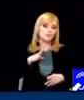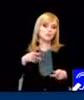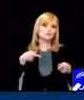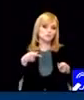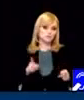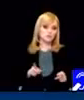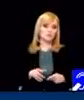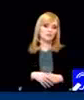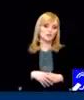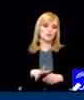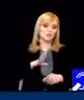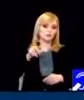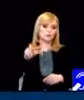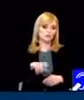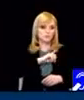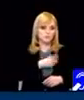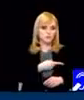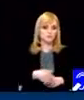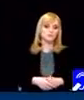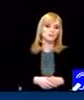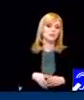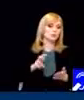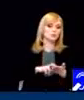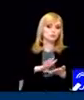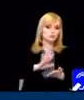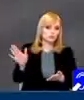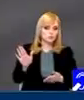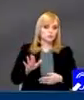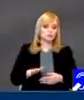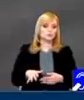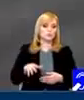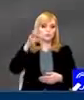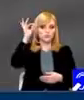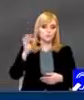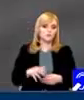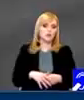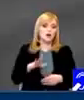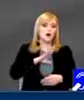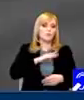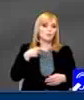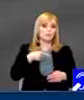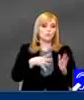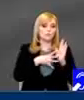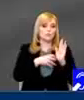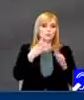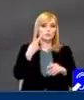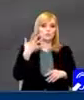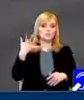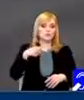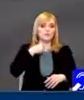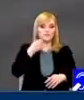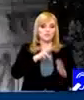fost partizanul alianței cu puterile centrale, adică alianței cu Germania. Alexandru Marghiloman a murit în 1925 la